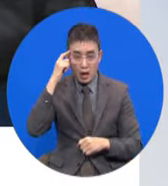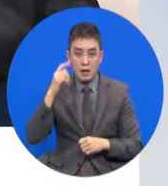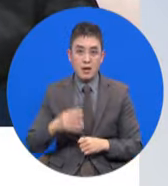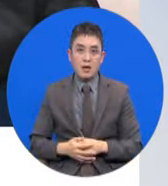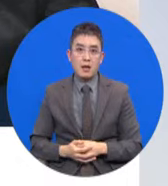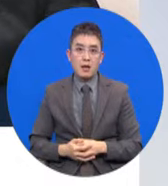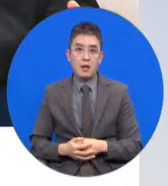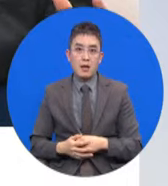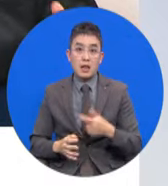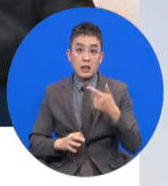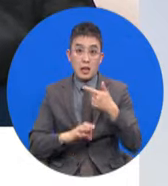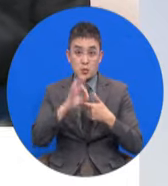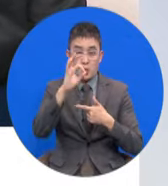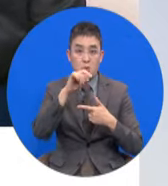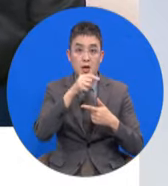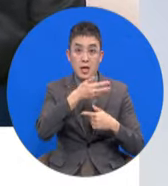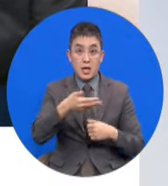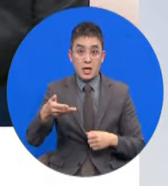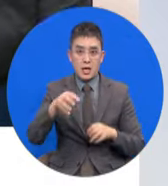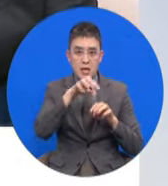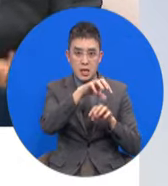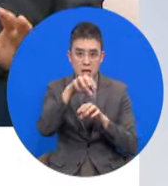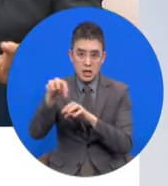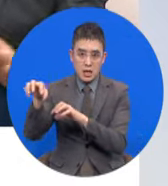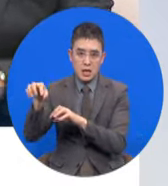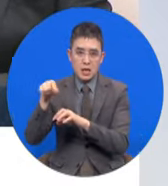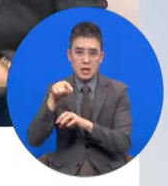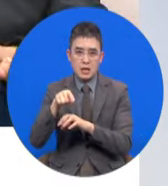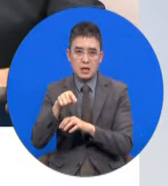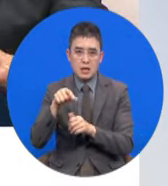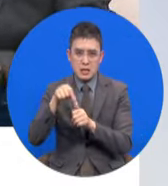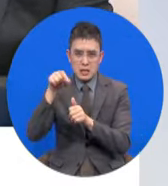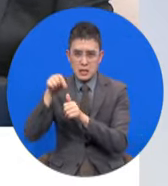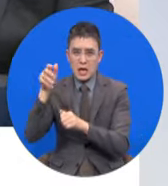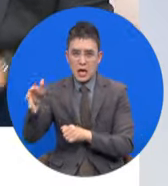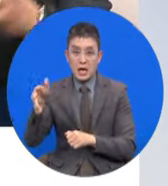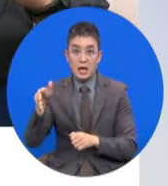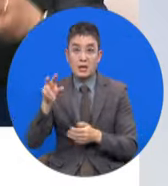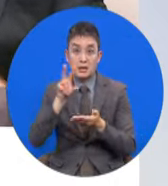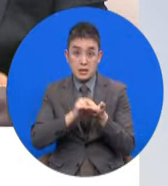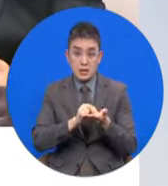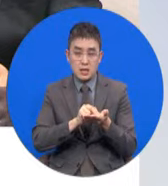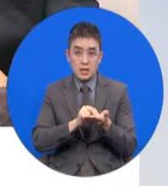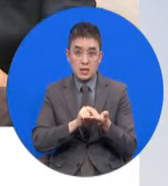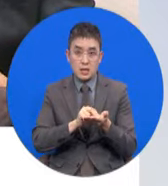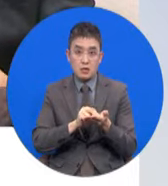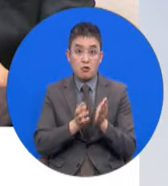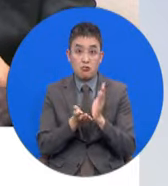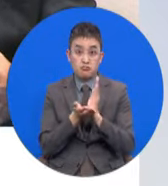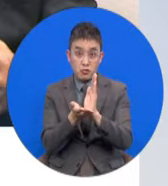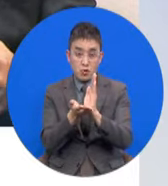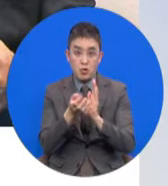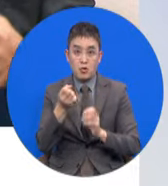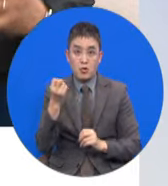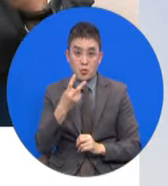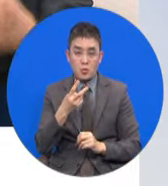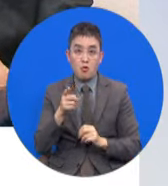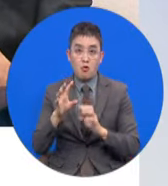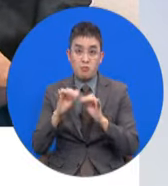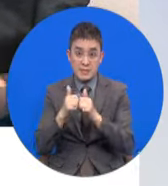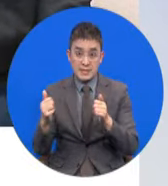굳건하게 만들어줬다는 것이 하나 있어요. 만약 수영과 해운대가 아예 말하자면